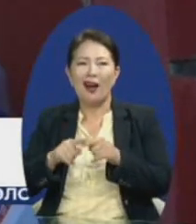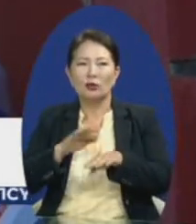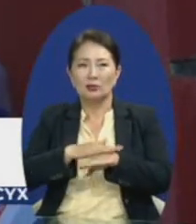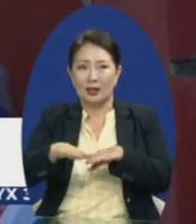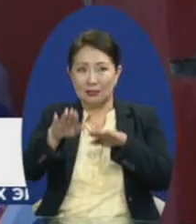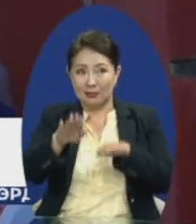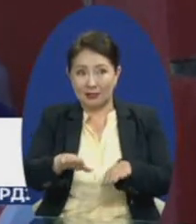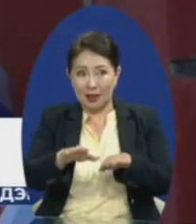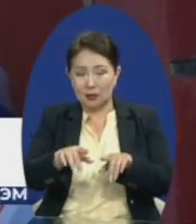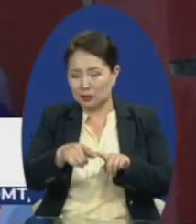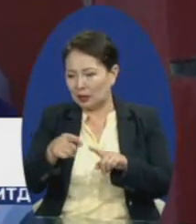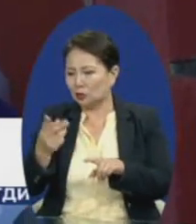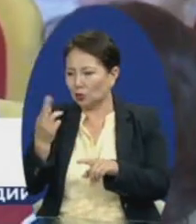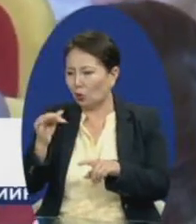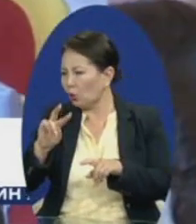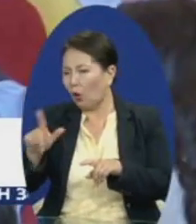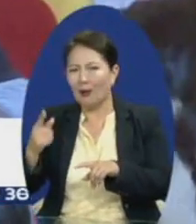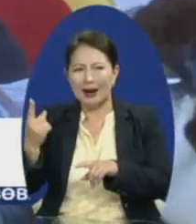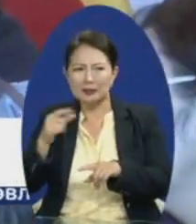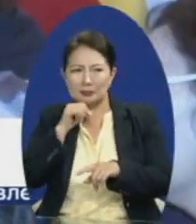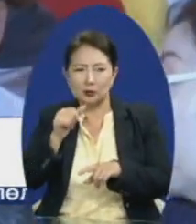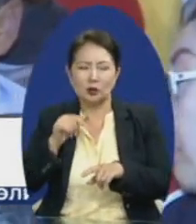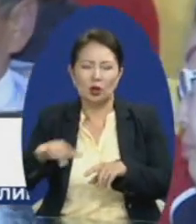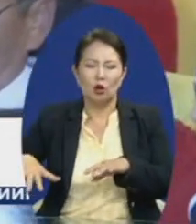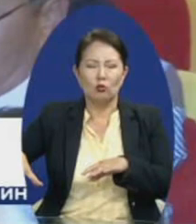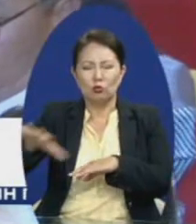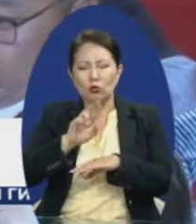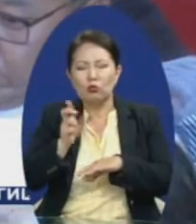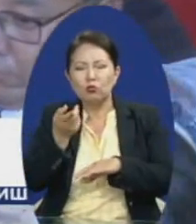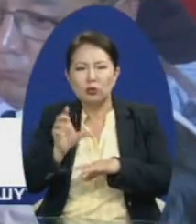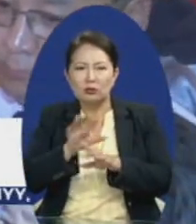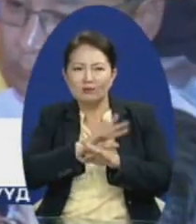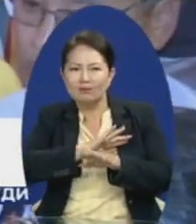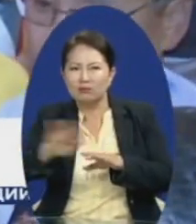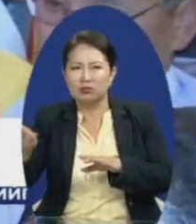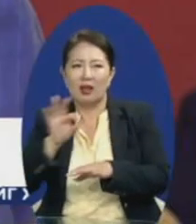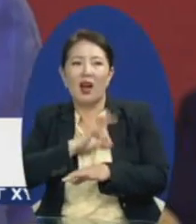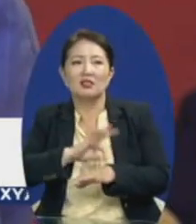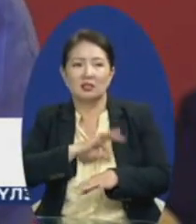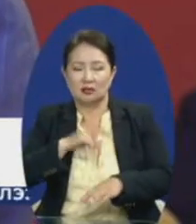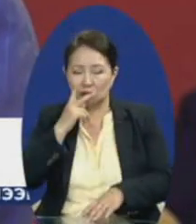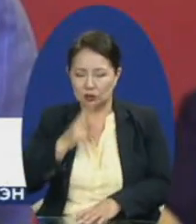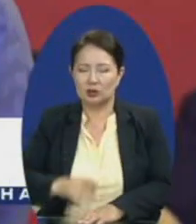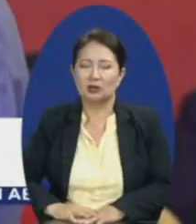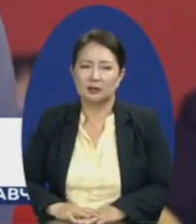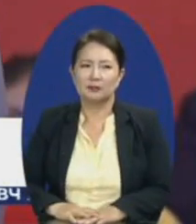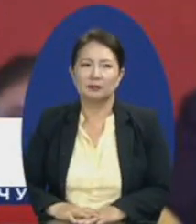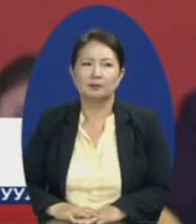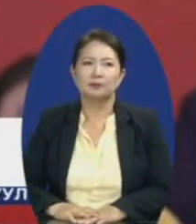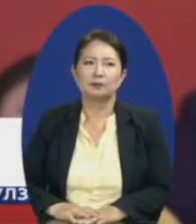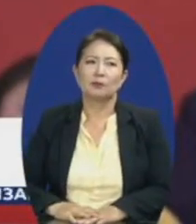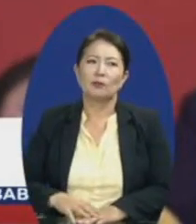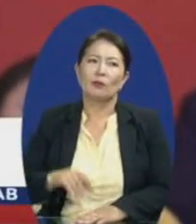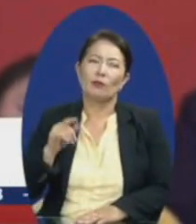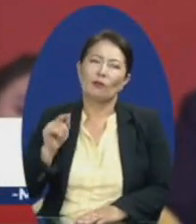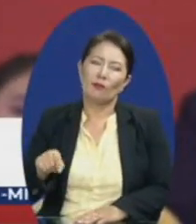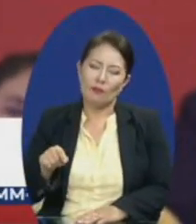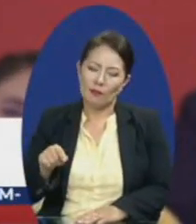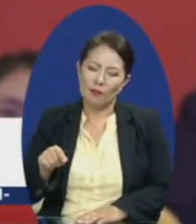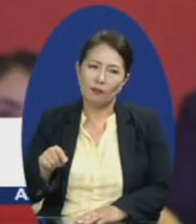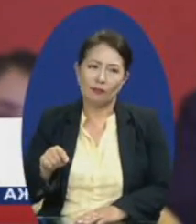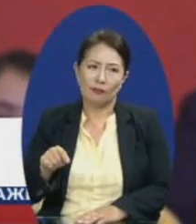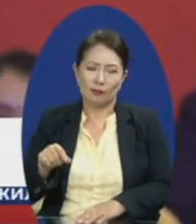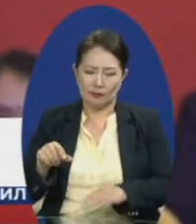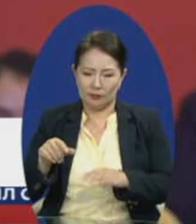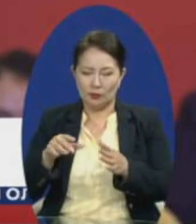зөвхөн Дундговынханд биш бүс нутгийн хэмжээний ач холбогдолтой гэж талууд үзэж байна. Хэрвээ энийг ингээ хэвтэйгээ тэмдэглэвэл